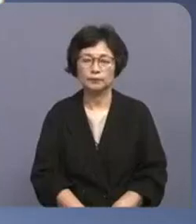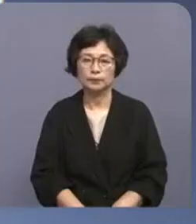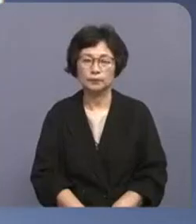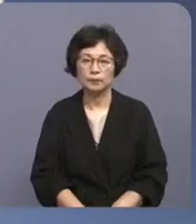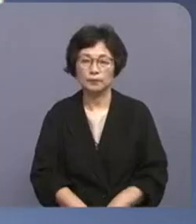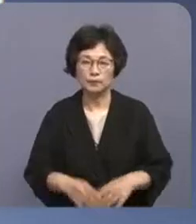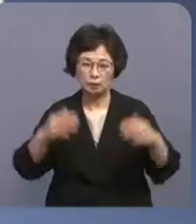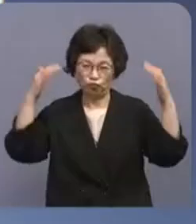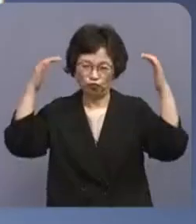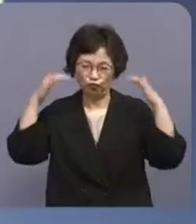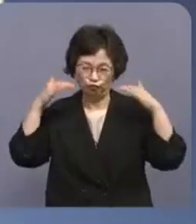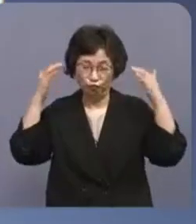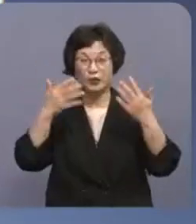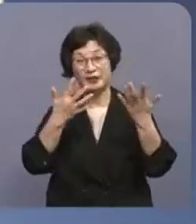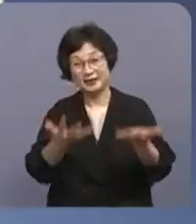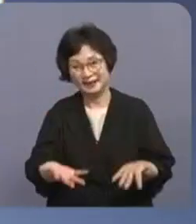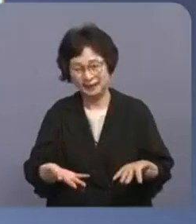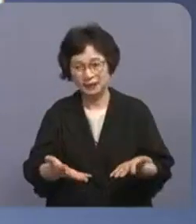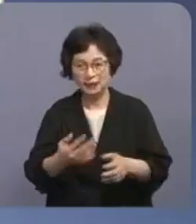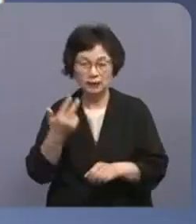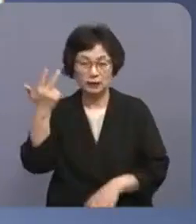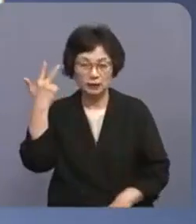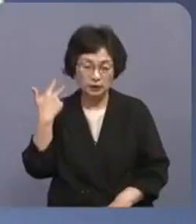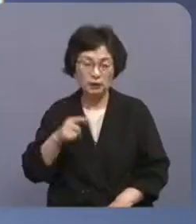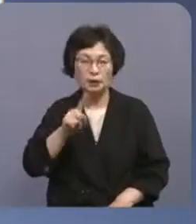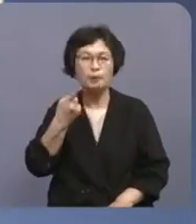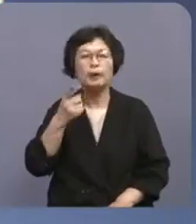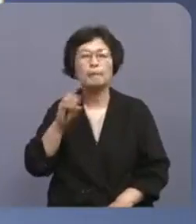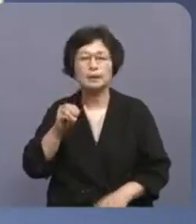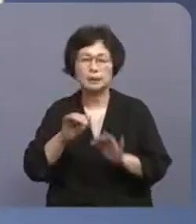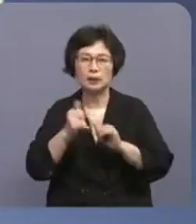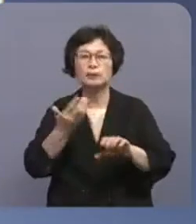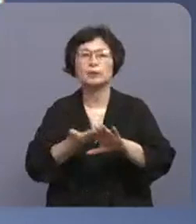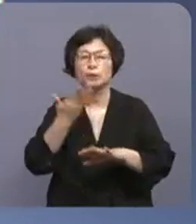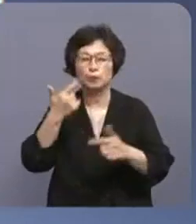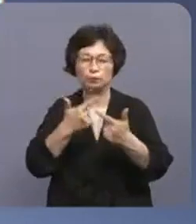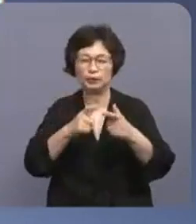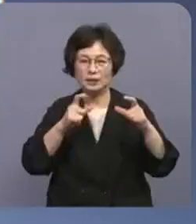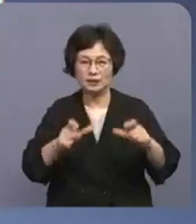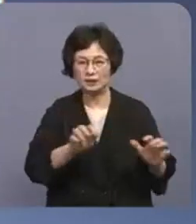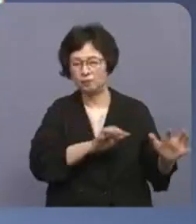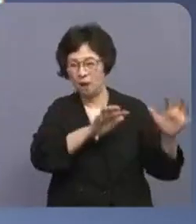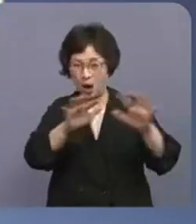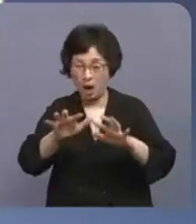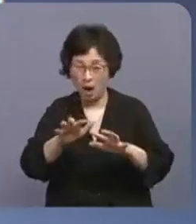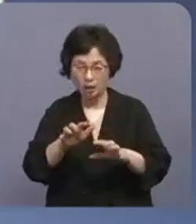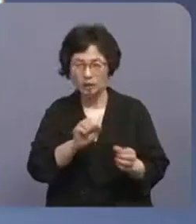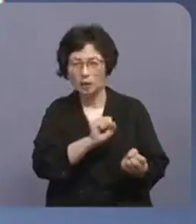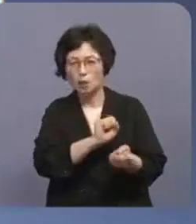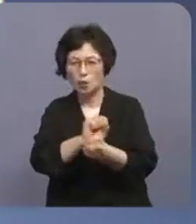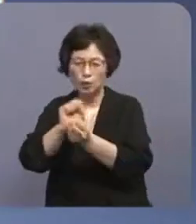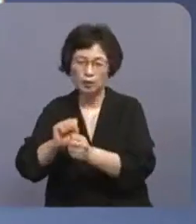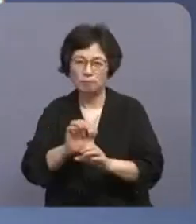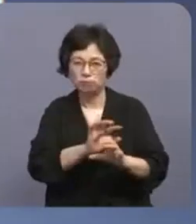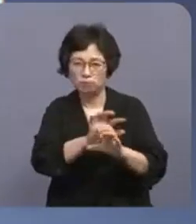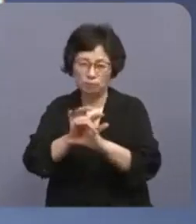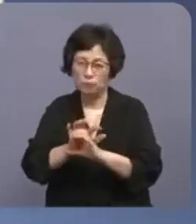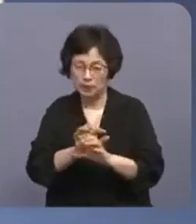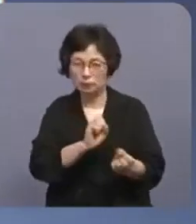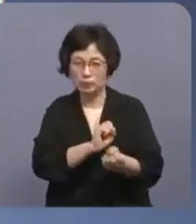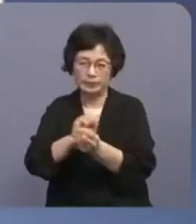자, 본격 휴가철을 맞아 지난주 100만 명이 넘는 피서객이 부산을 찾았는데요. 이런 분위기 속에 코로나19 확진자가 다시 가파르게 늘고